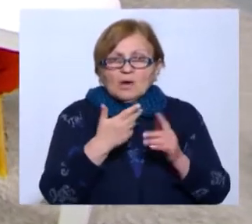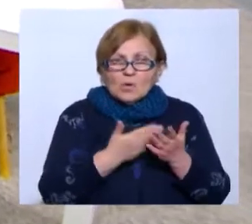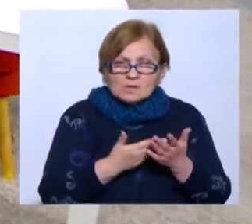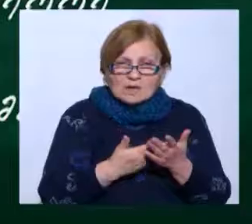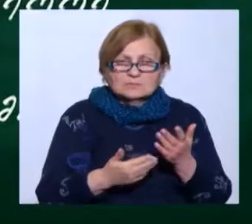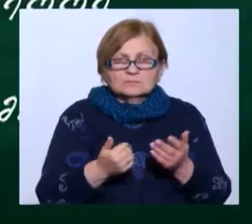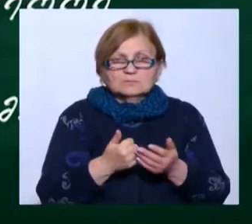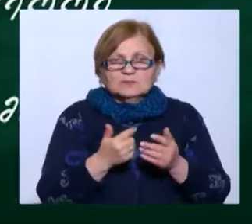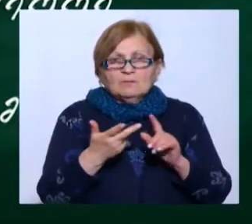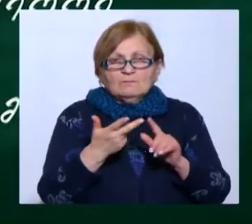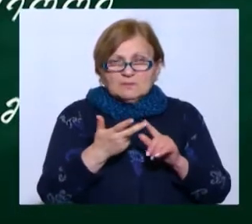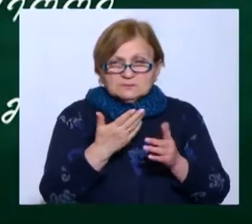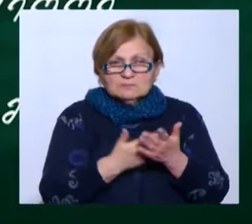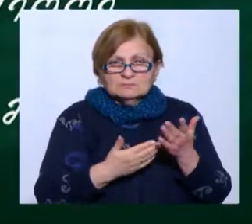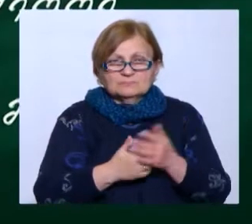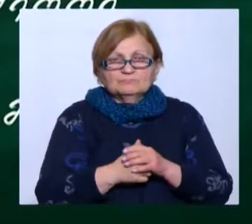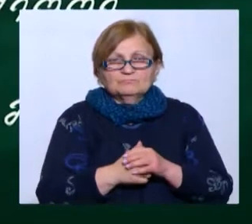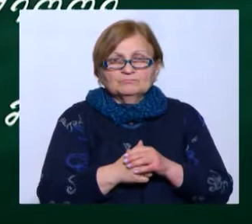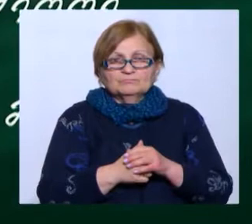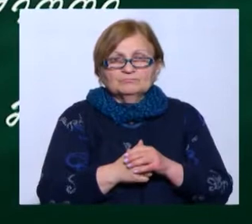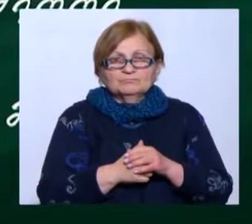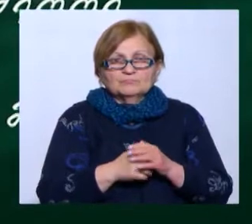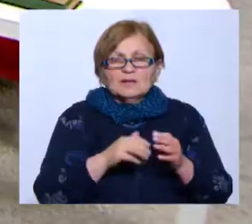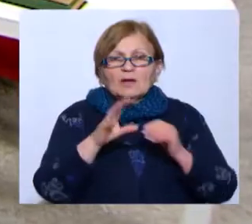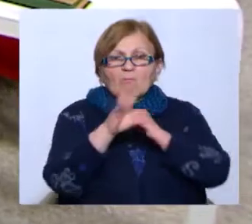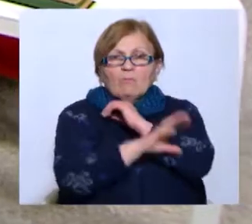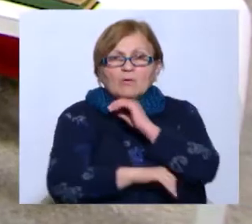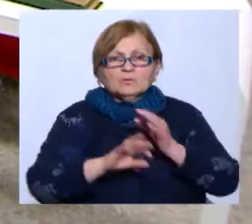არგუმენტი, მესამე არგუმენტი და დასკვნა.